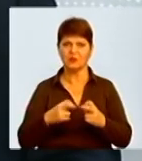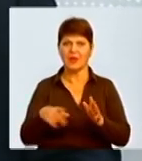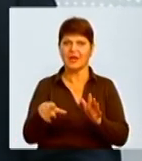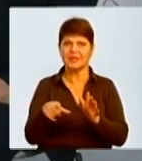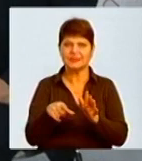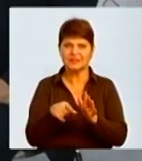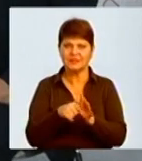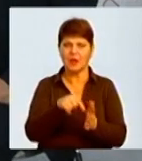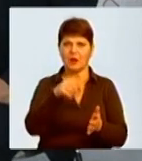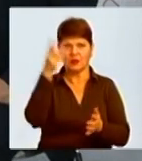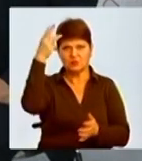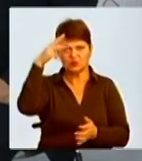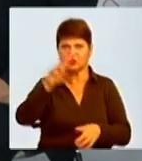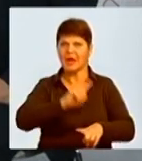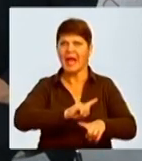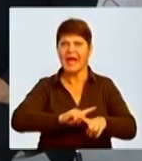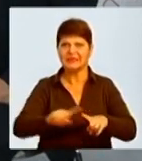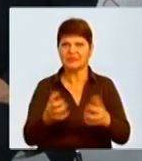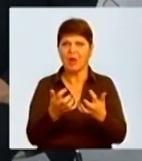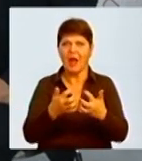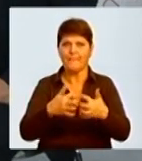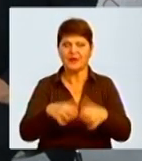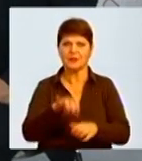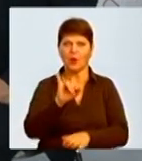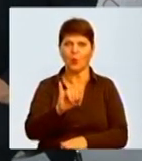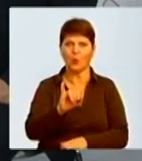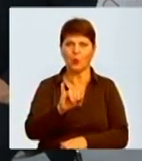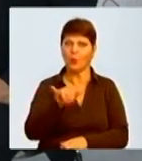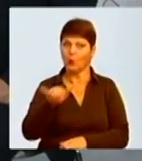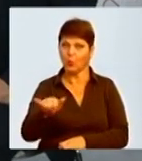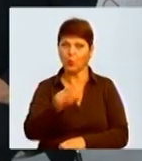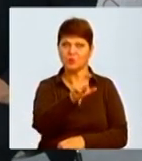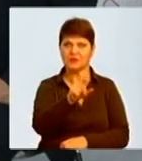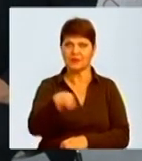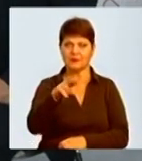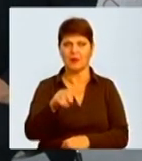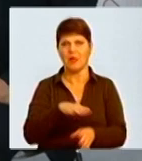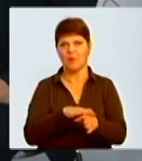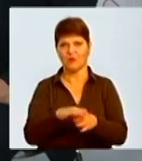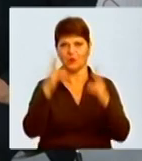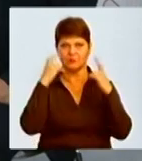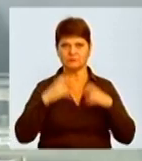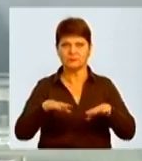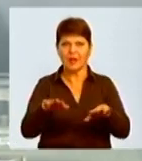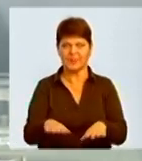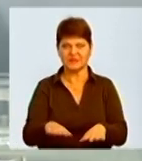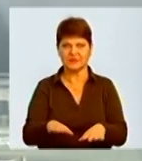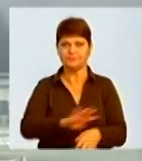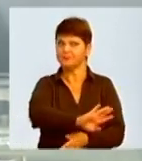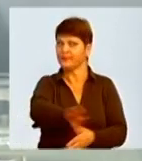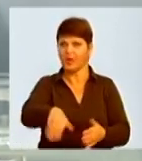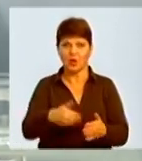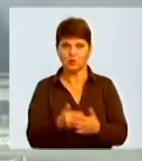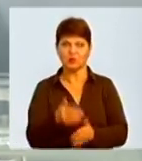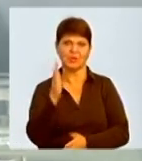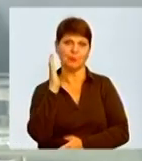досить сучасним експертним апаратом УЗД-діагностики і проводяться огляди на місці. Досить